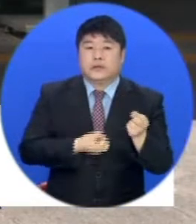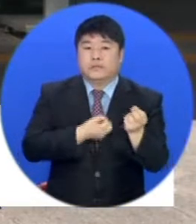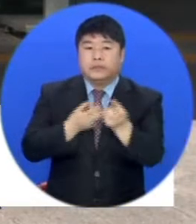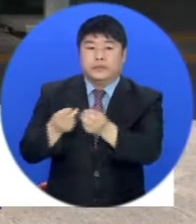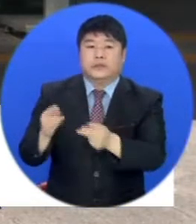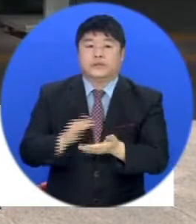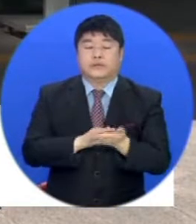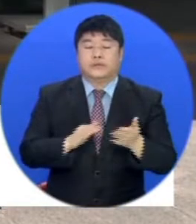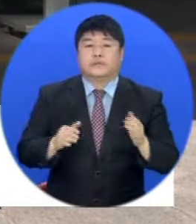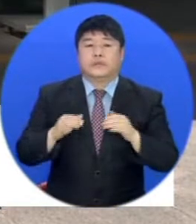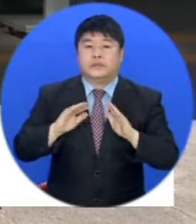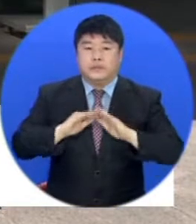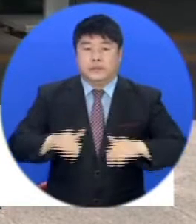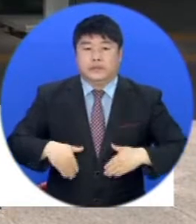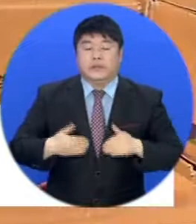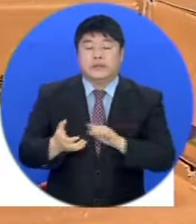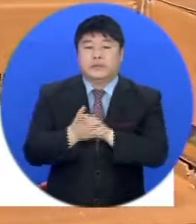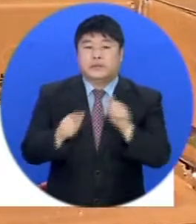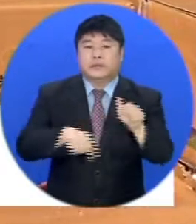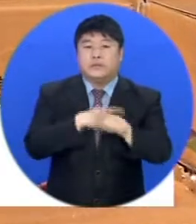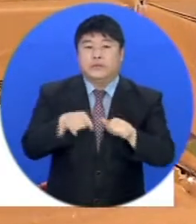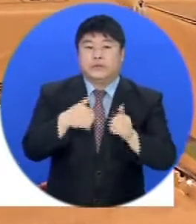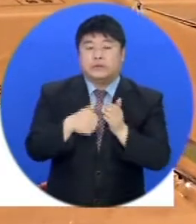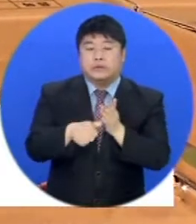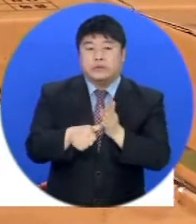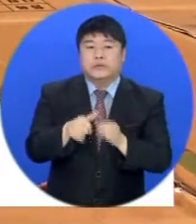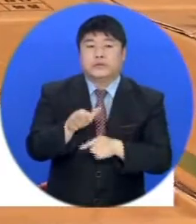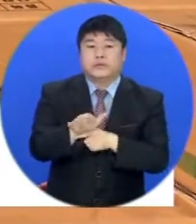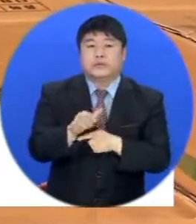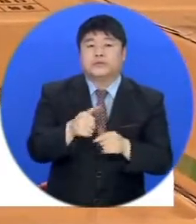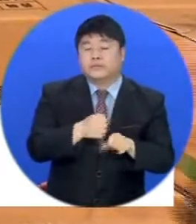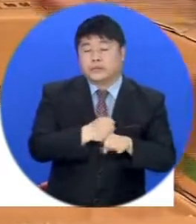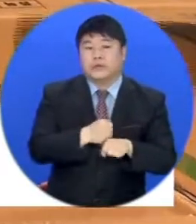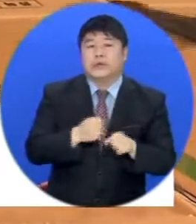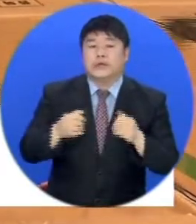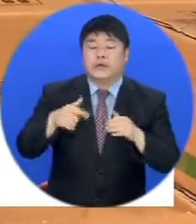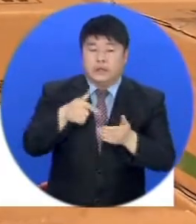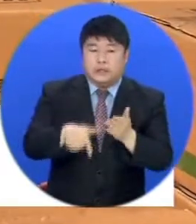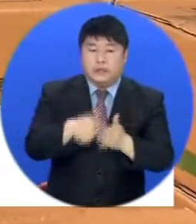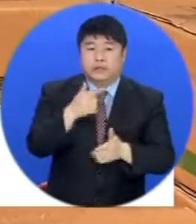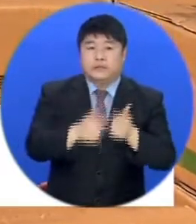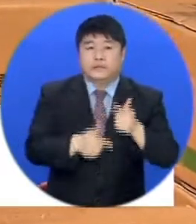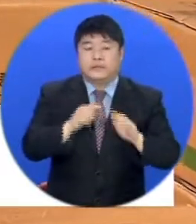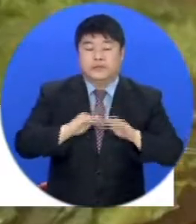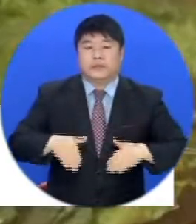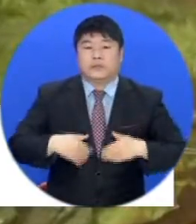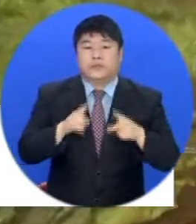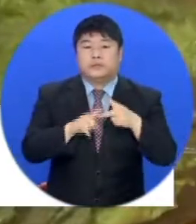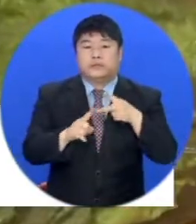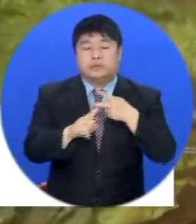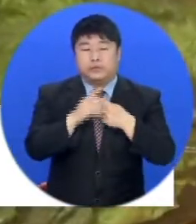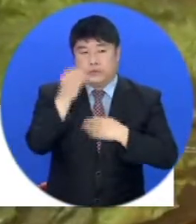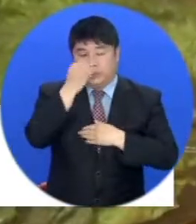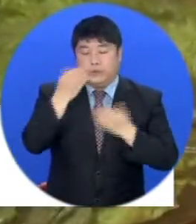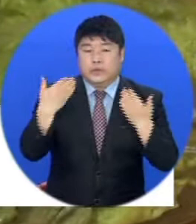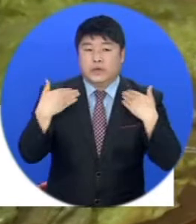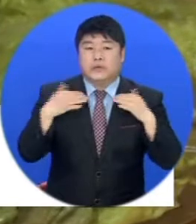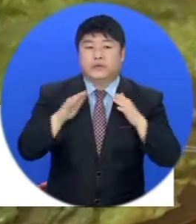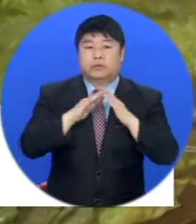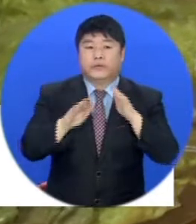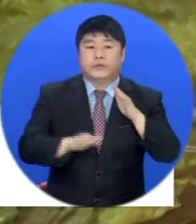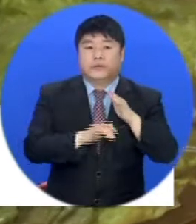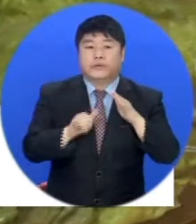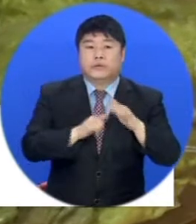전라남도의 친환경 농산물 꾸러미 사업에 따라 강진과 목포 등 전남 지역 초중고교 학생들 가정에는